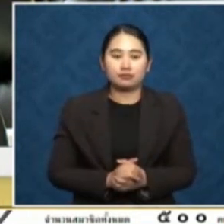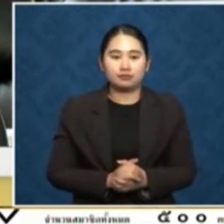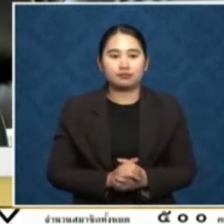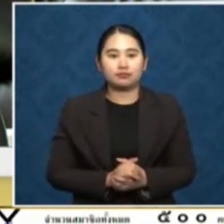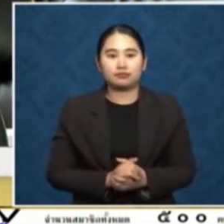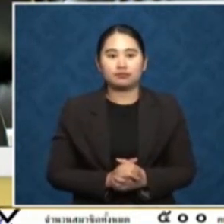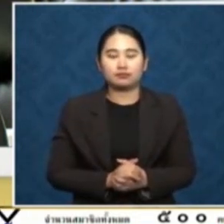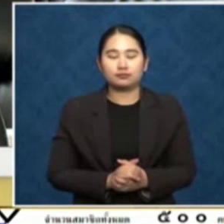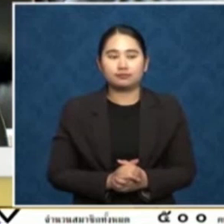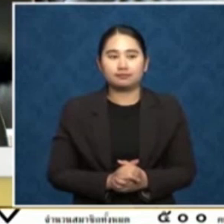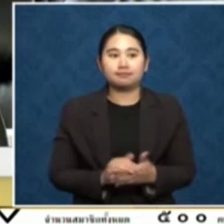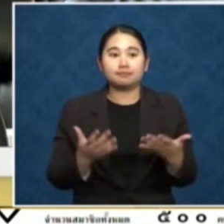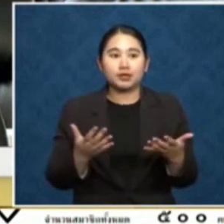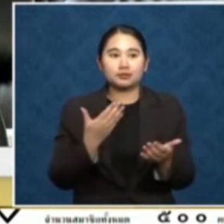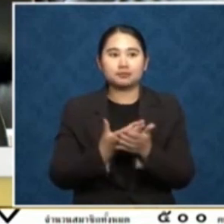ณ์